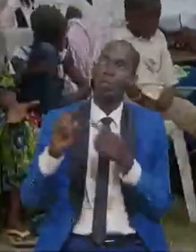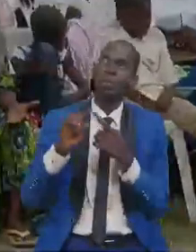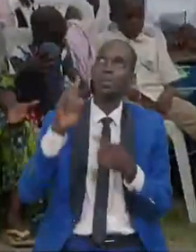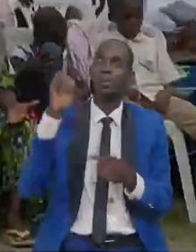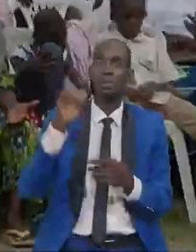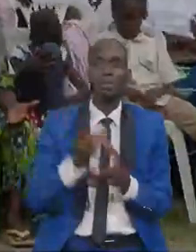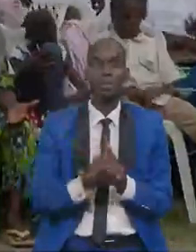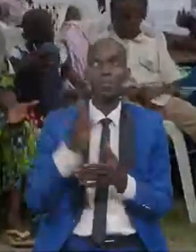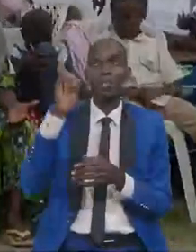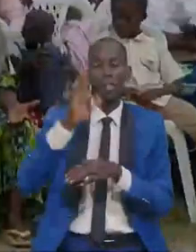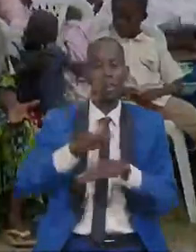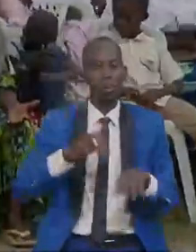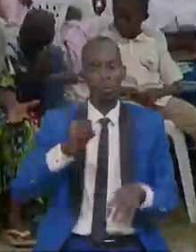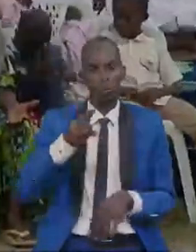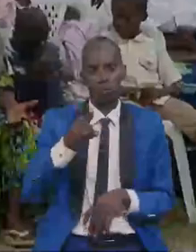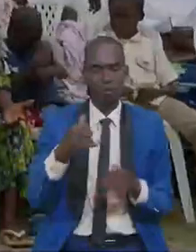Viens.